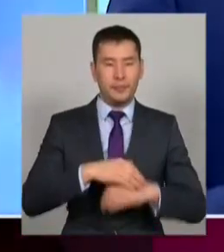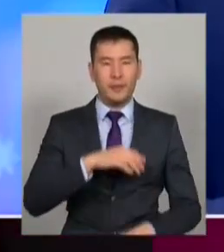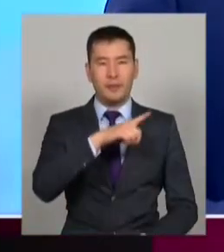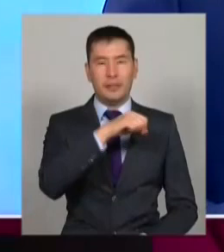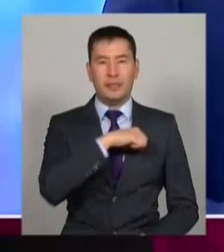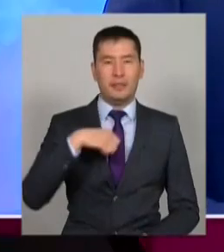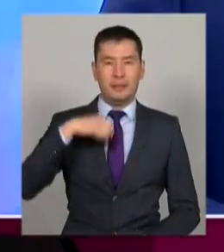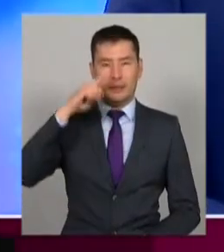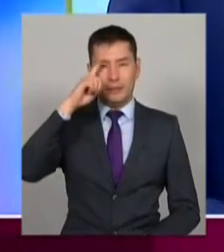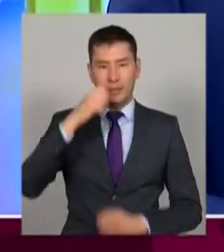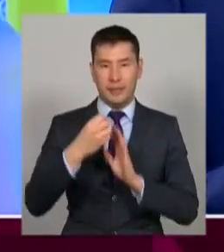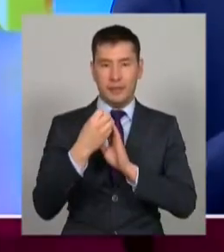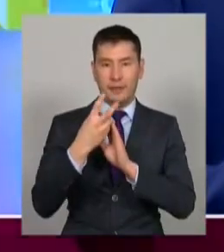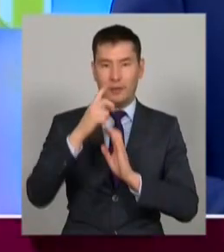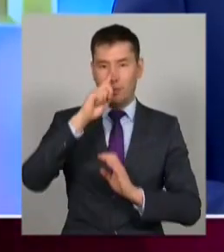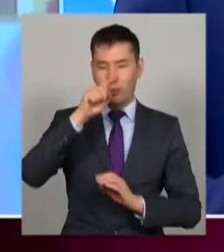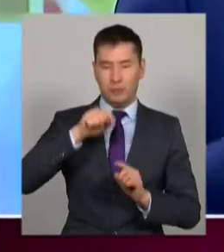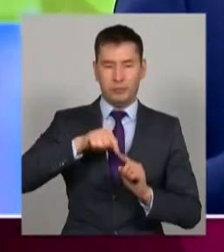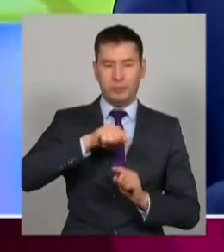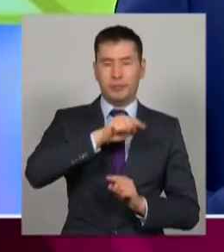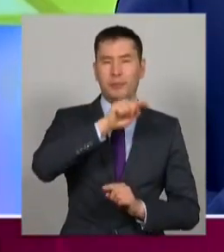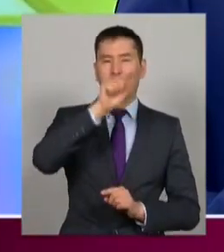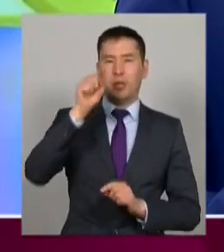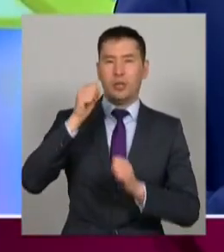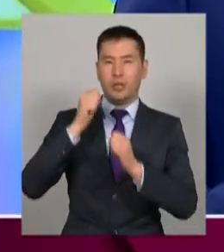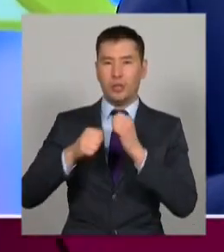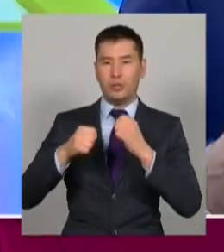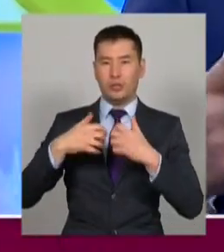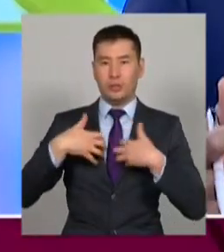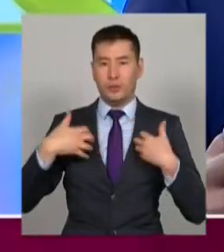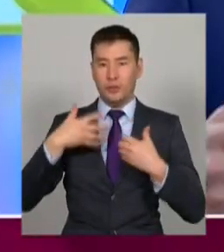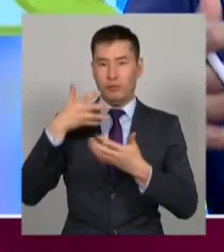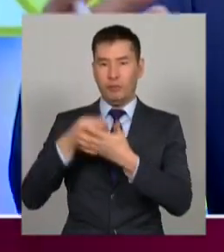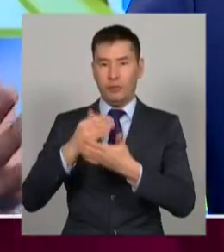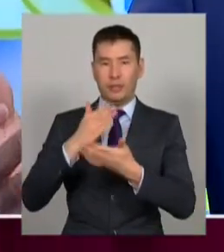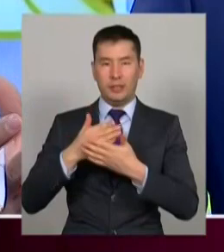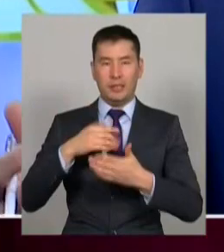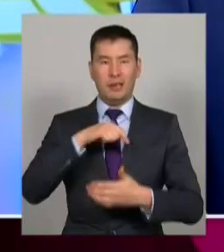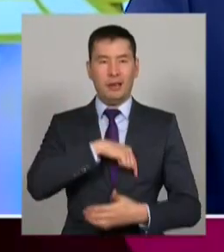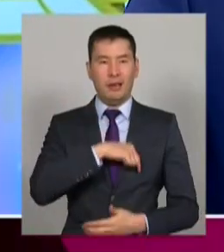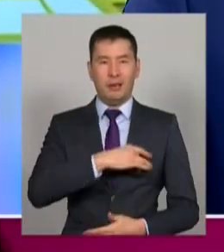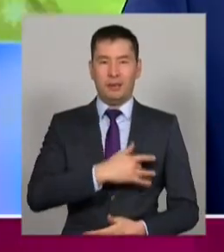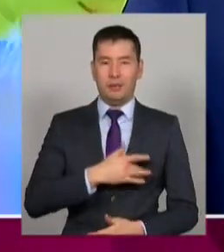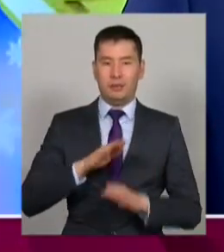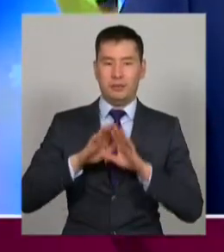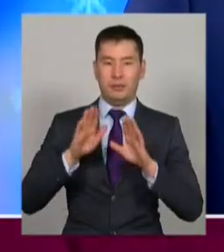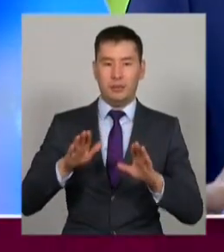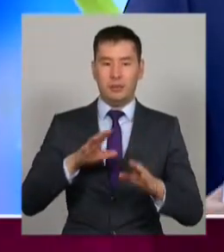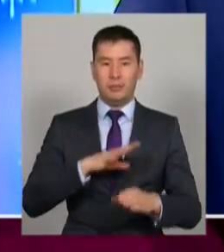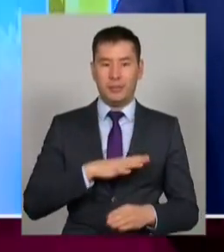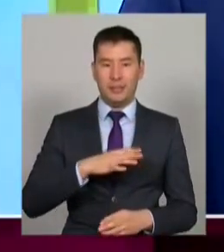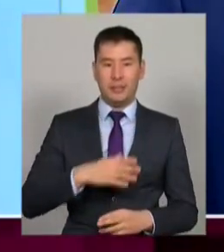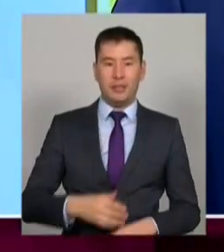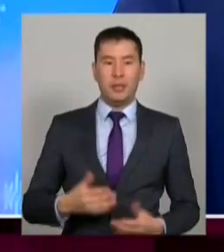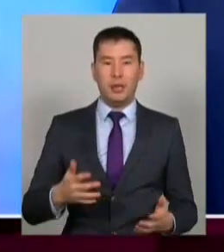12 жылда айналып келіп отыратын әр жануардың өзіне тән мінезі бар. Қазақ соған қарап келер жылда алдын ала жорыған ғой. Алдағы